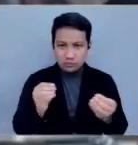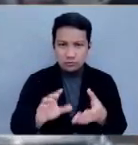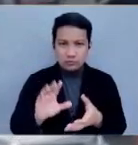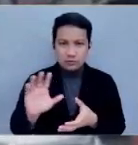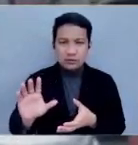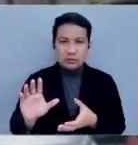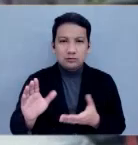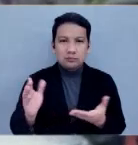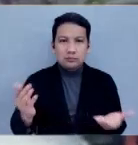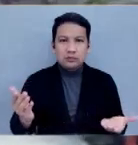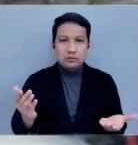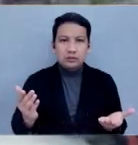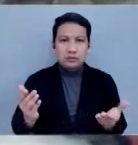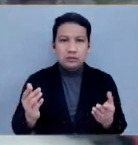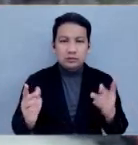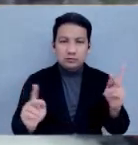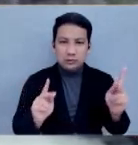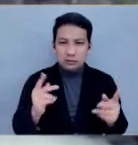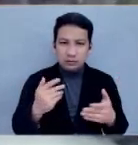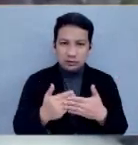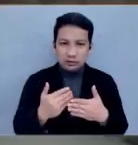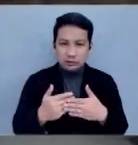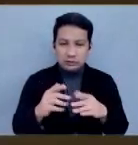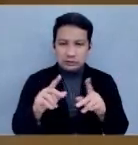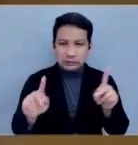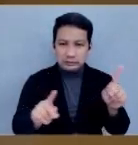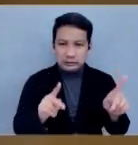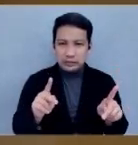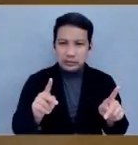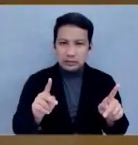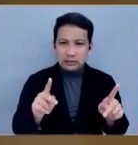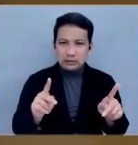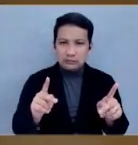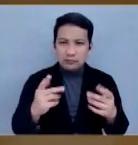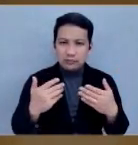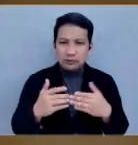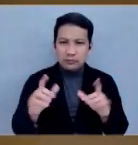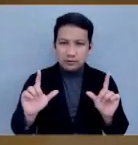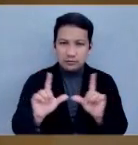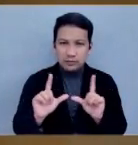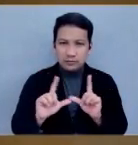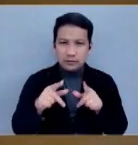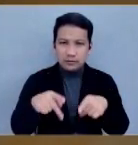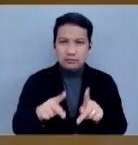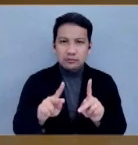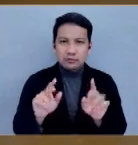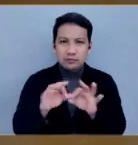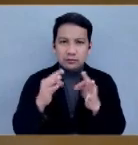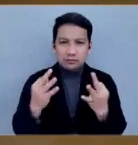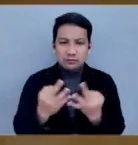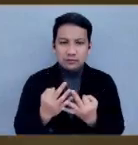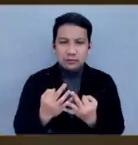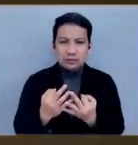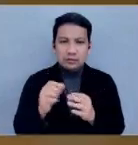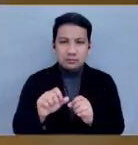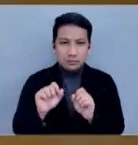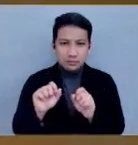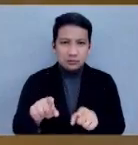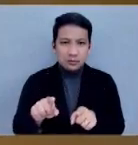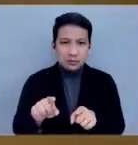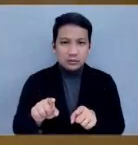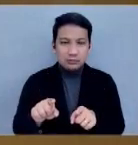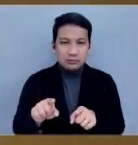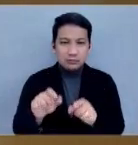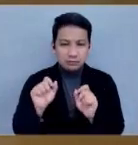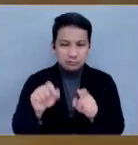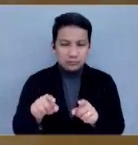isang residential area. Ayon sa Lapu-Lapu LGU, may lisensya at permit ang pamilya Berdin para magbenta ng paputok. Pero wala raw